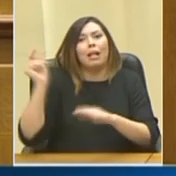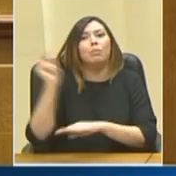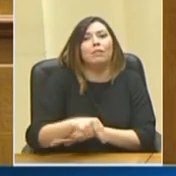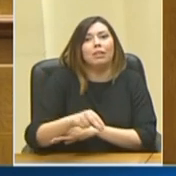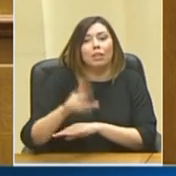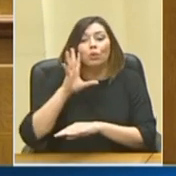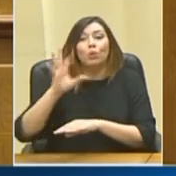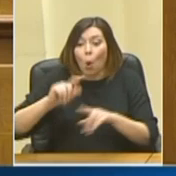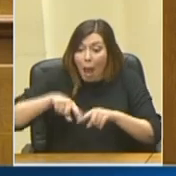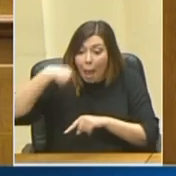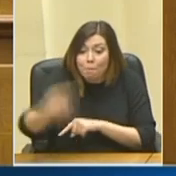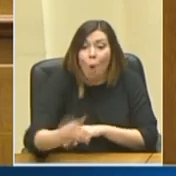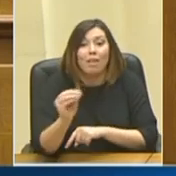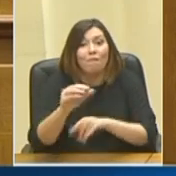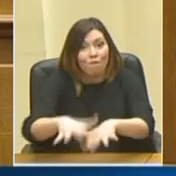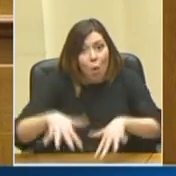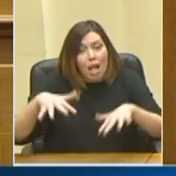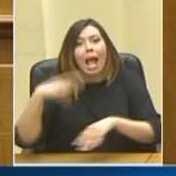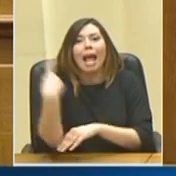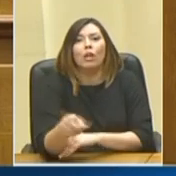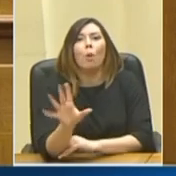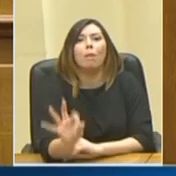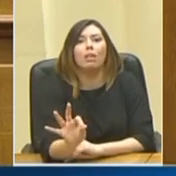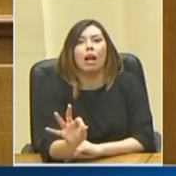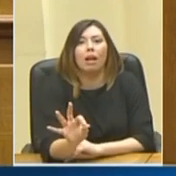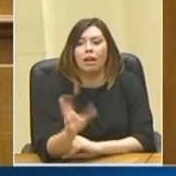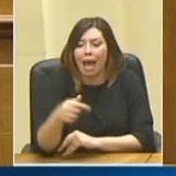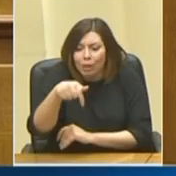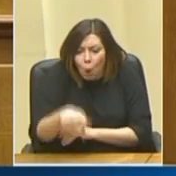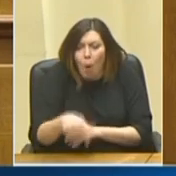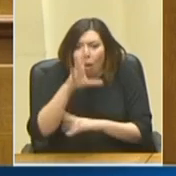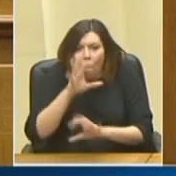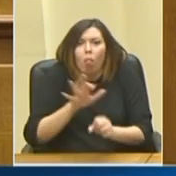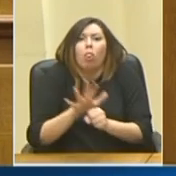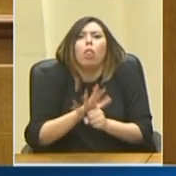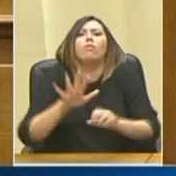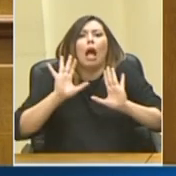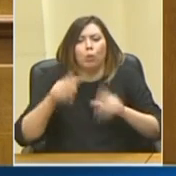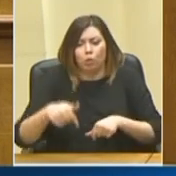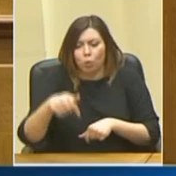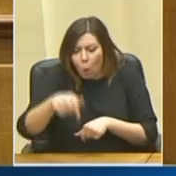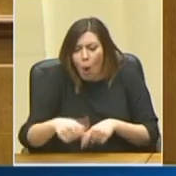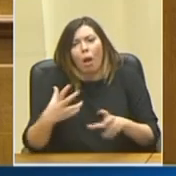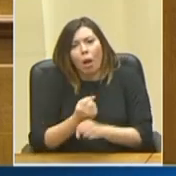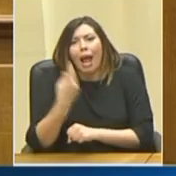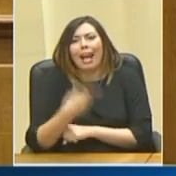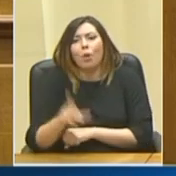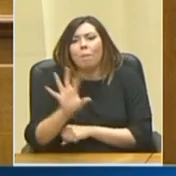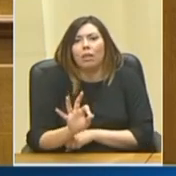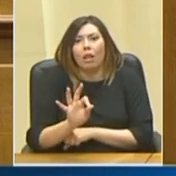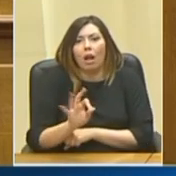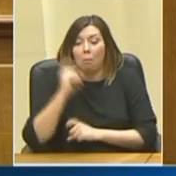Άρα δεν θα υπάρξει τώρα 180, θα υπάρξει 150. Θα θέλει 180 η άλλη. Θα έχει 180 η επόμενη